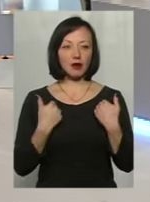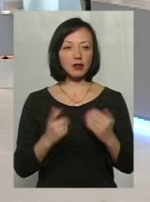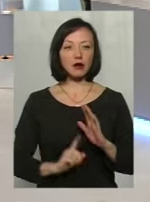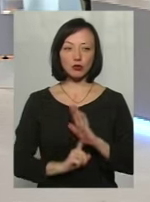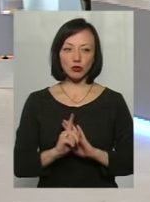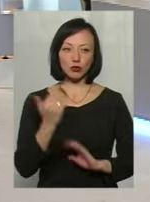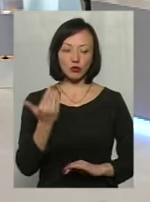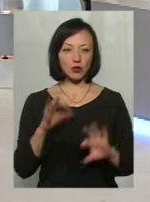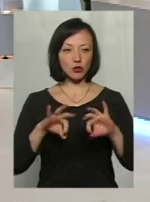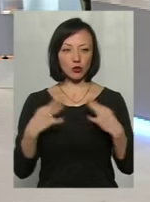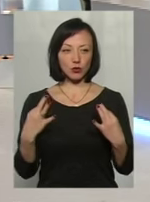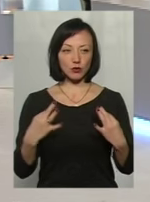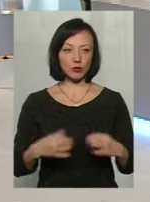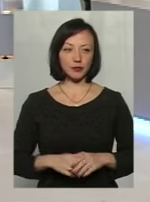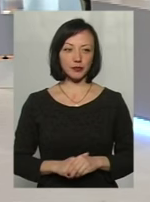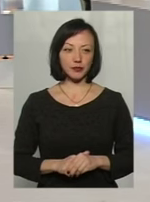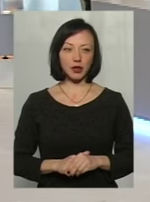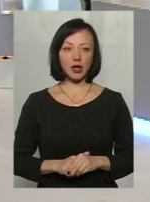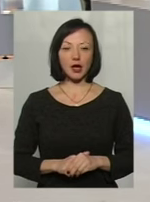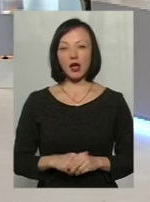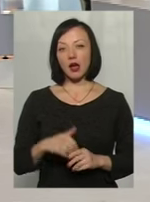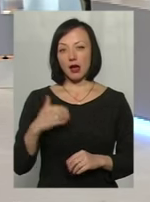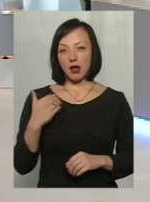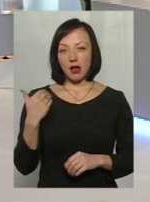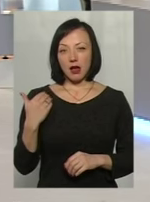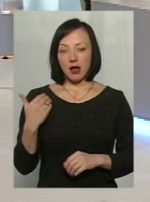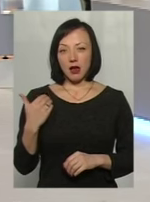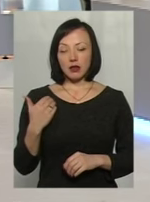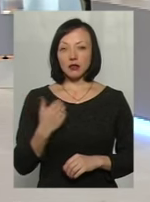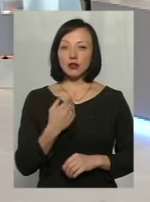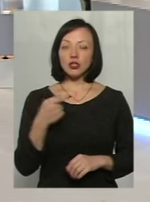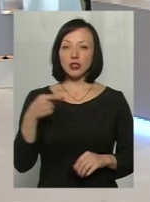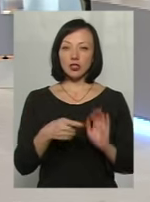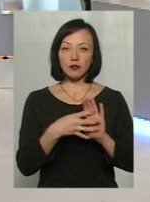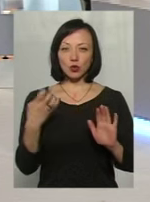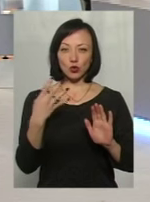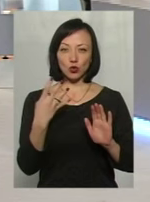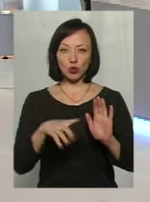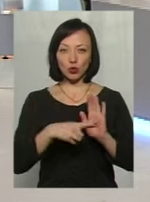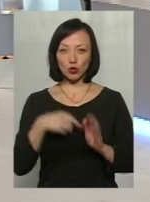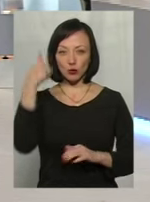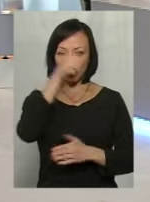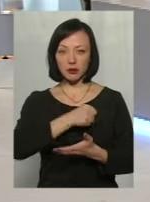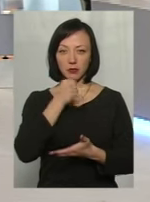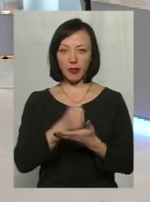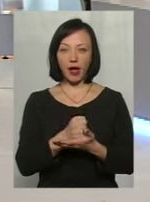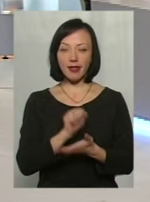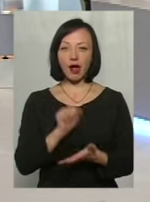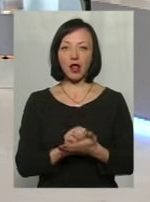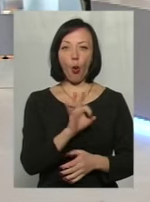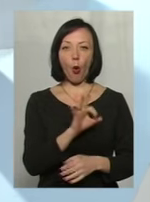дозволу. Слав Петрович скаже, власне, своє бачення. Ще в 46-му році була прийнята декларація ООН про права